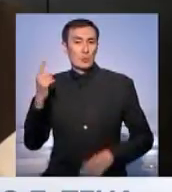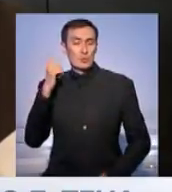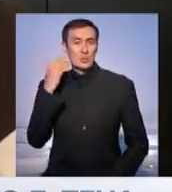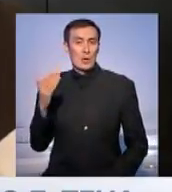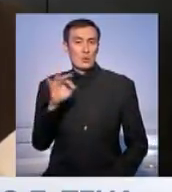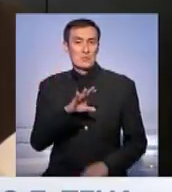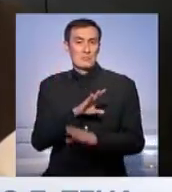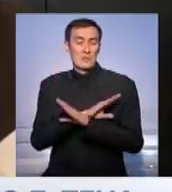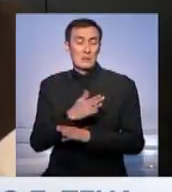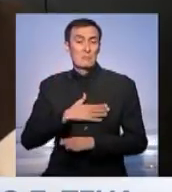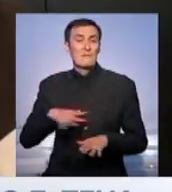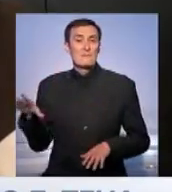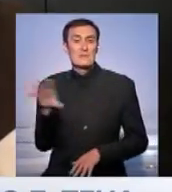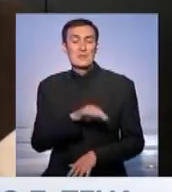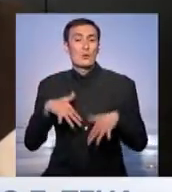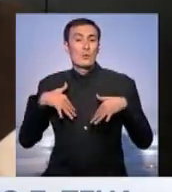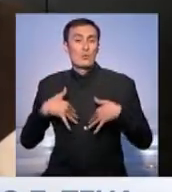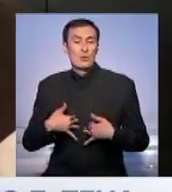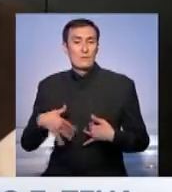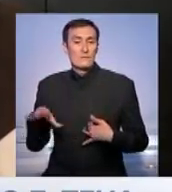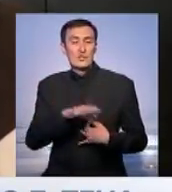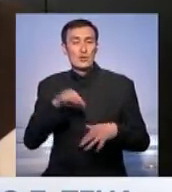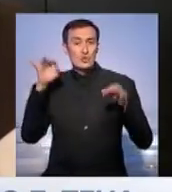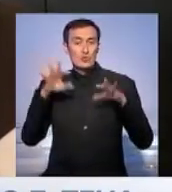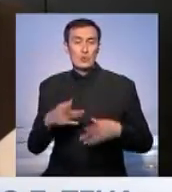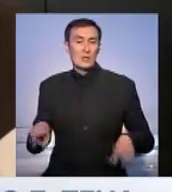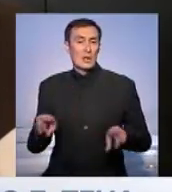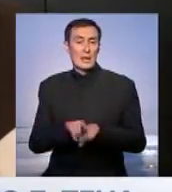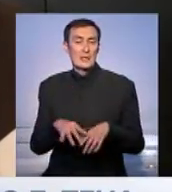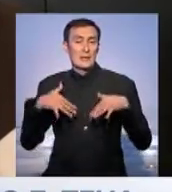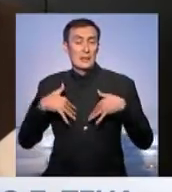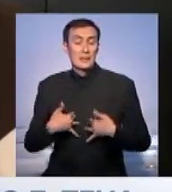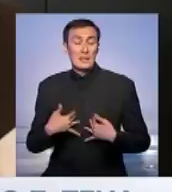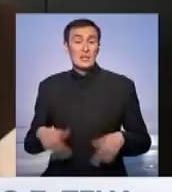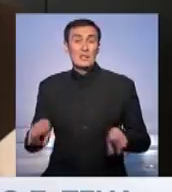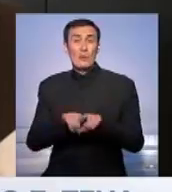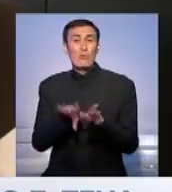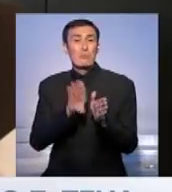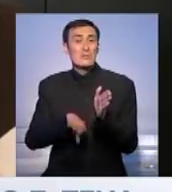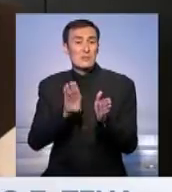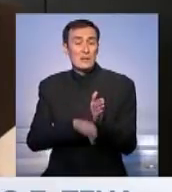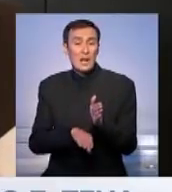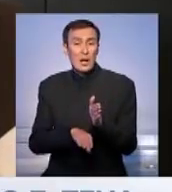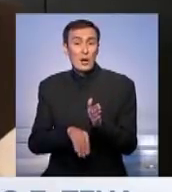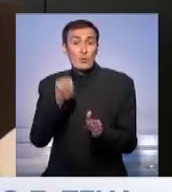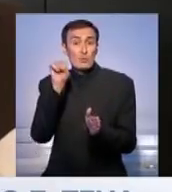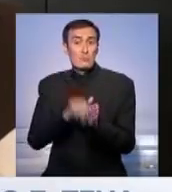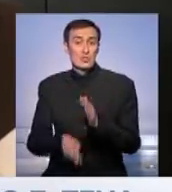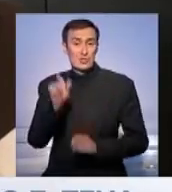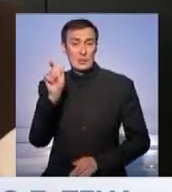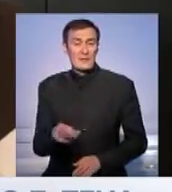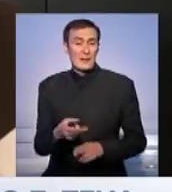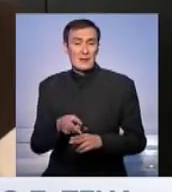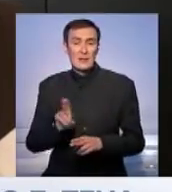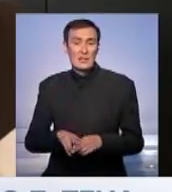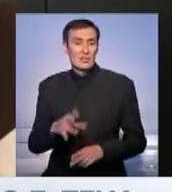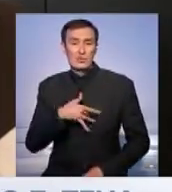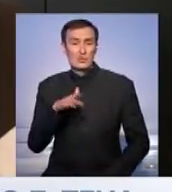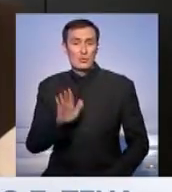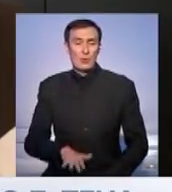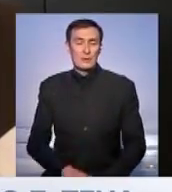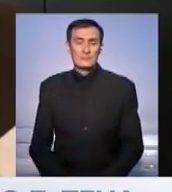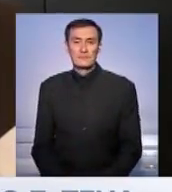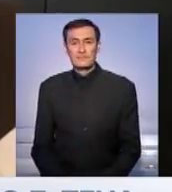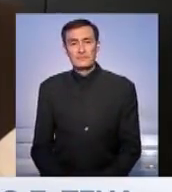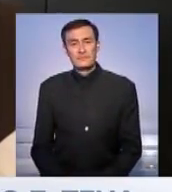смерти. Мы все убиты горем, у всех шок, такая трагедия. Из-за такого пустяка лишить человека жизни – это бесчеловечно.